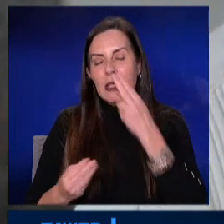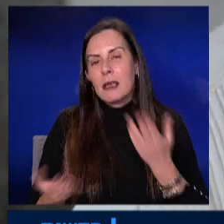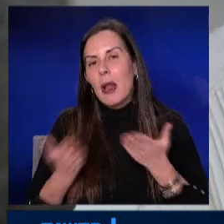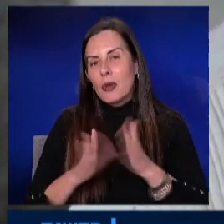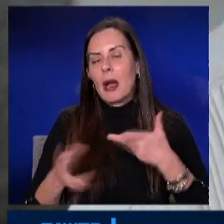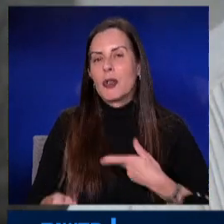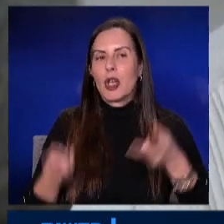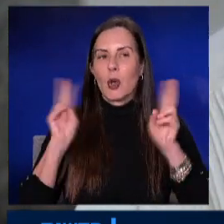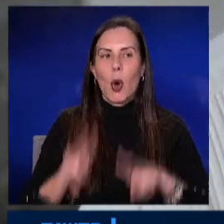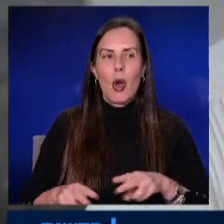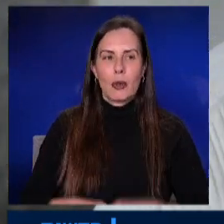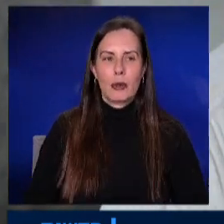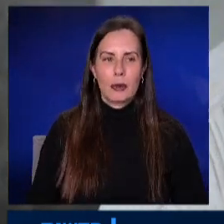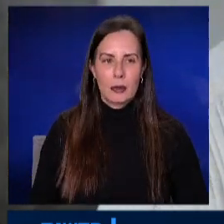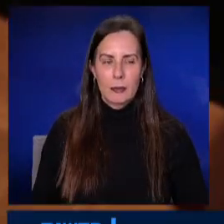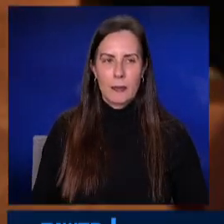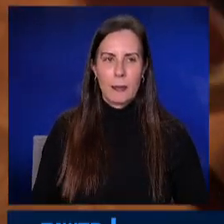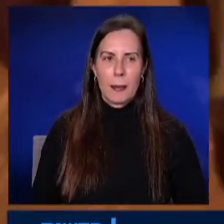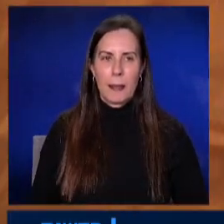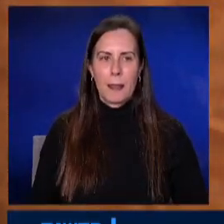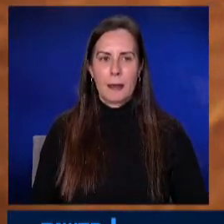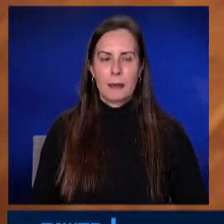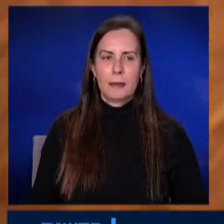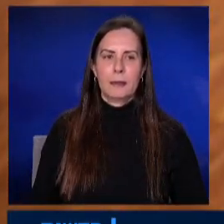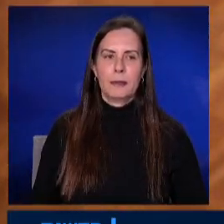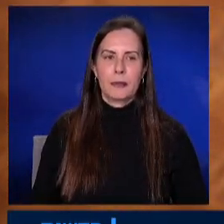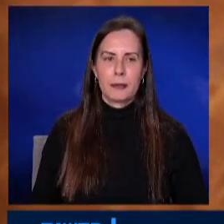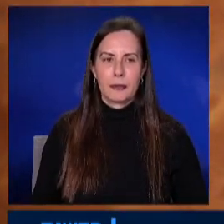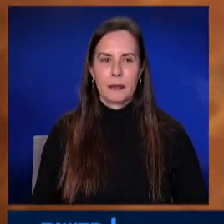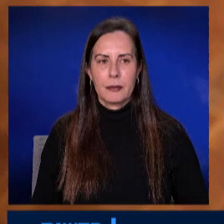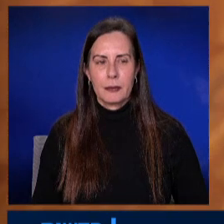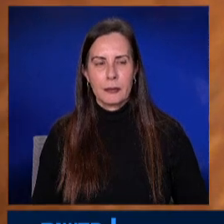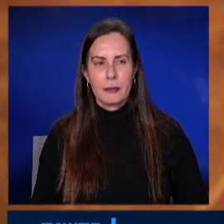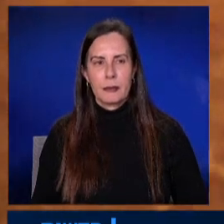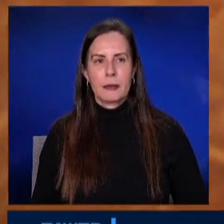mancano dei soldi e noi cerchiamo di aiutare come possiamo.